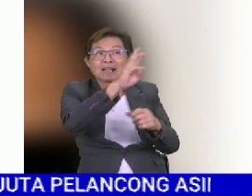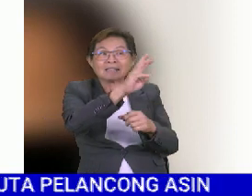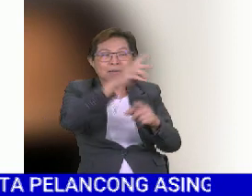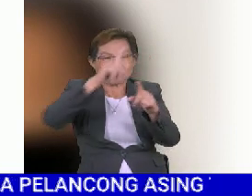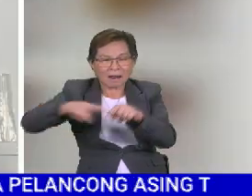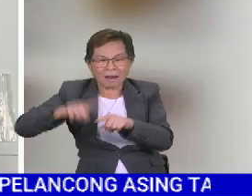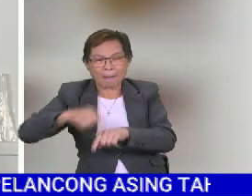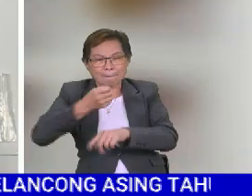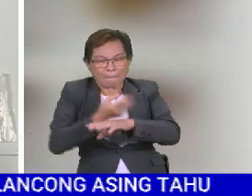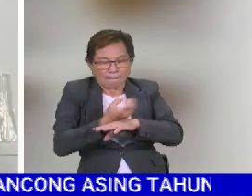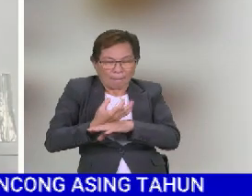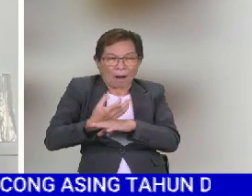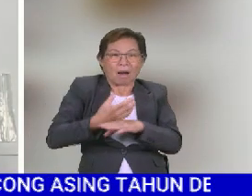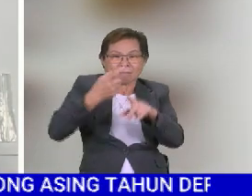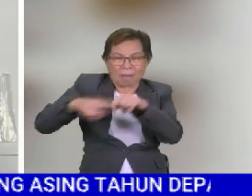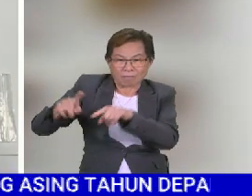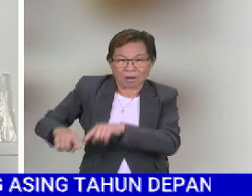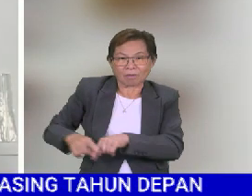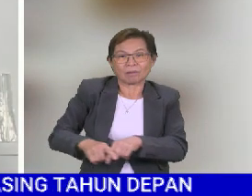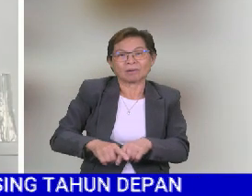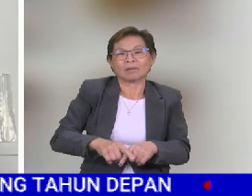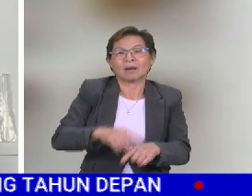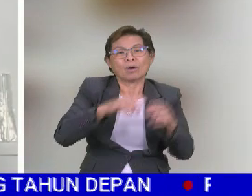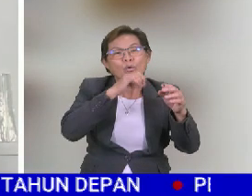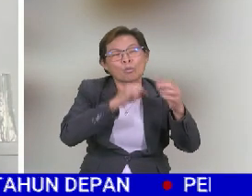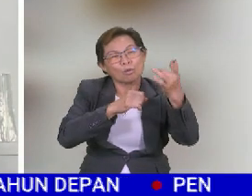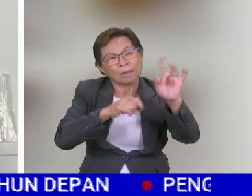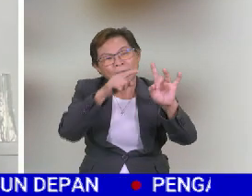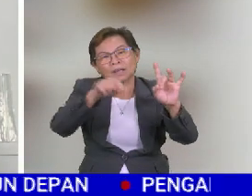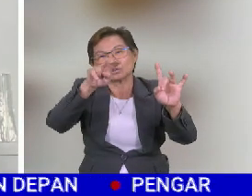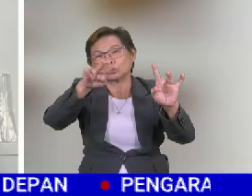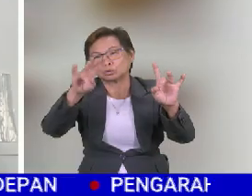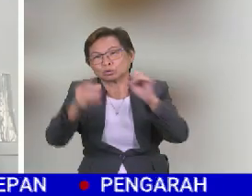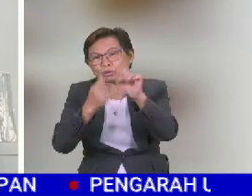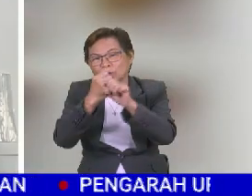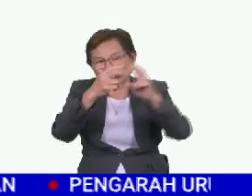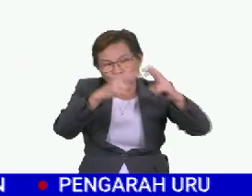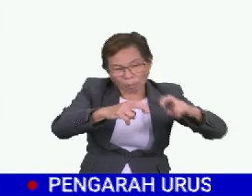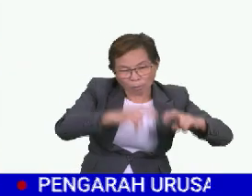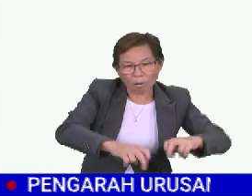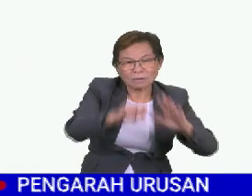berbagai jenis semua suspek berusia 14 hingga 27 tahun itu di siasat mengikuti